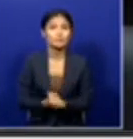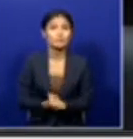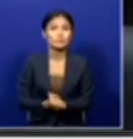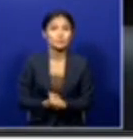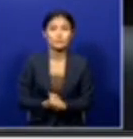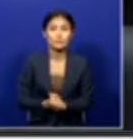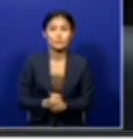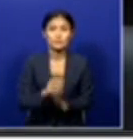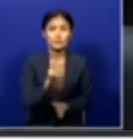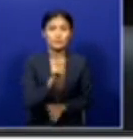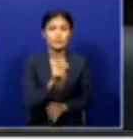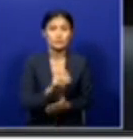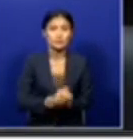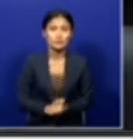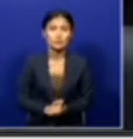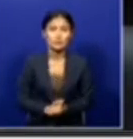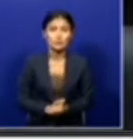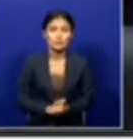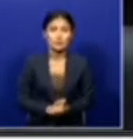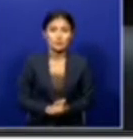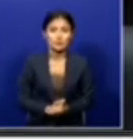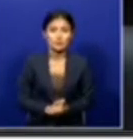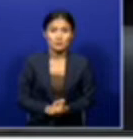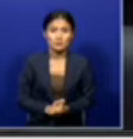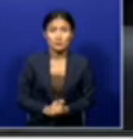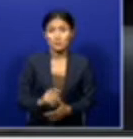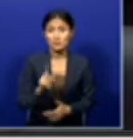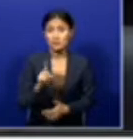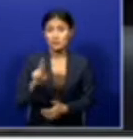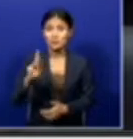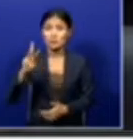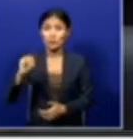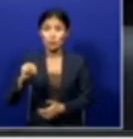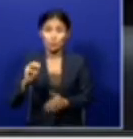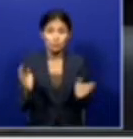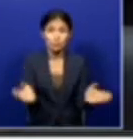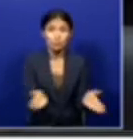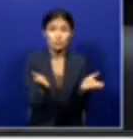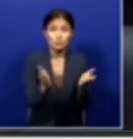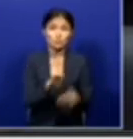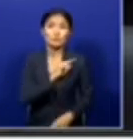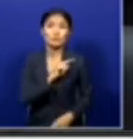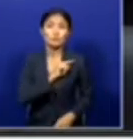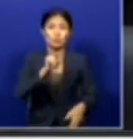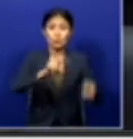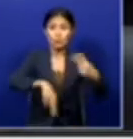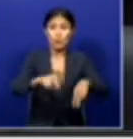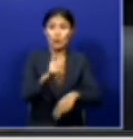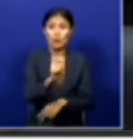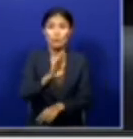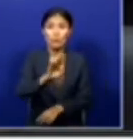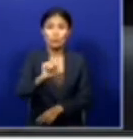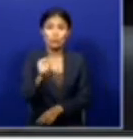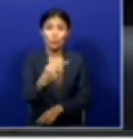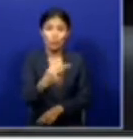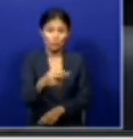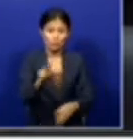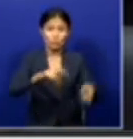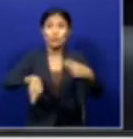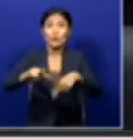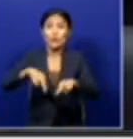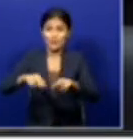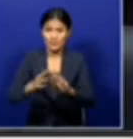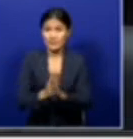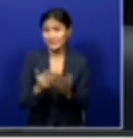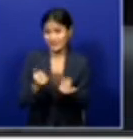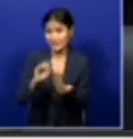ส่งเสริมที่กำกับดูแลอปท.สำนักงบประมาณนะครับท่านประธานผมเ